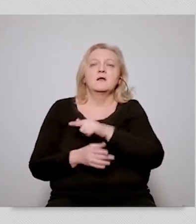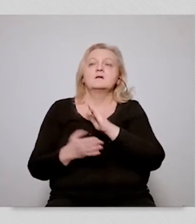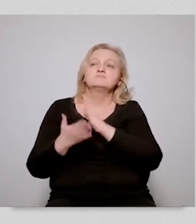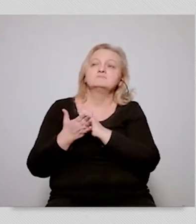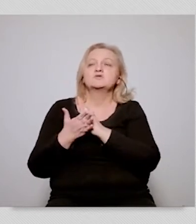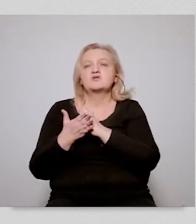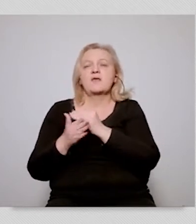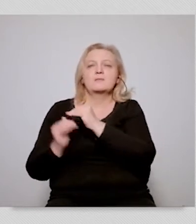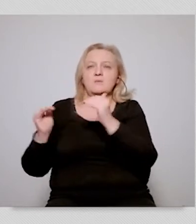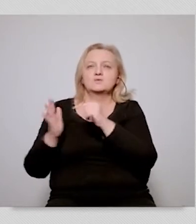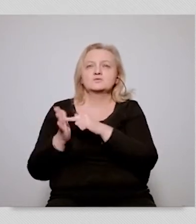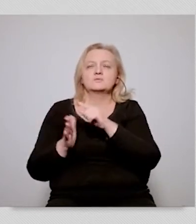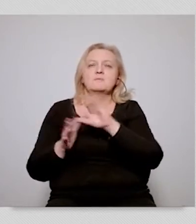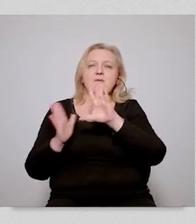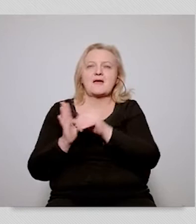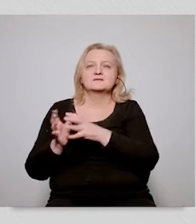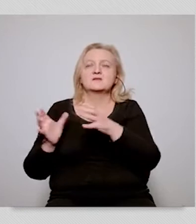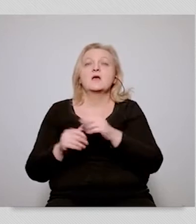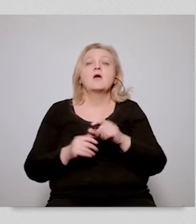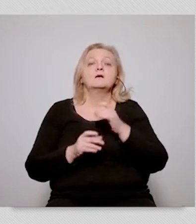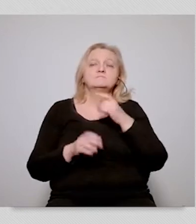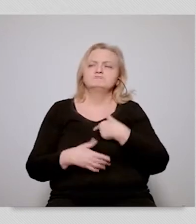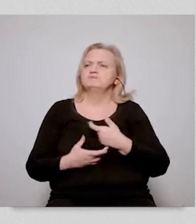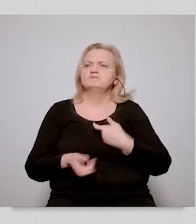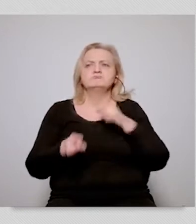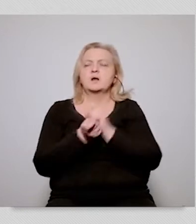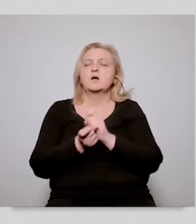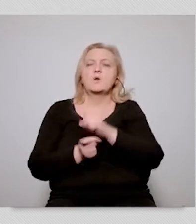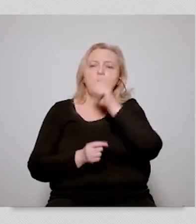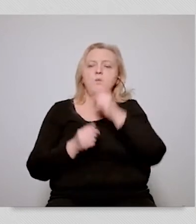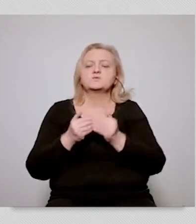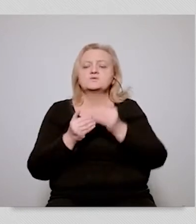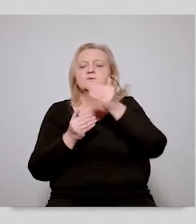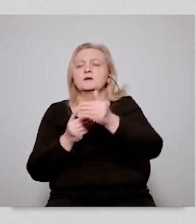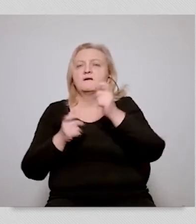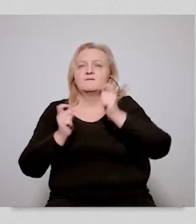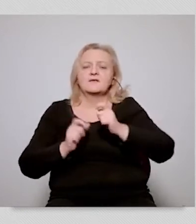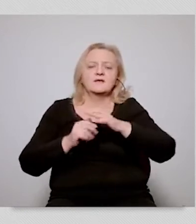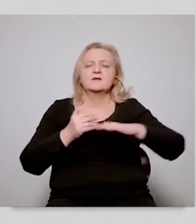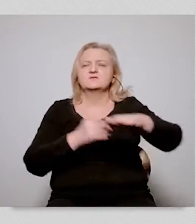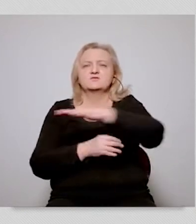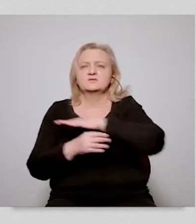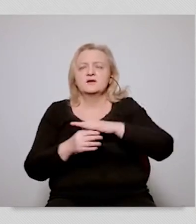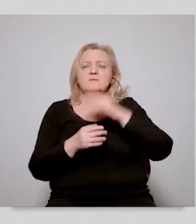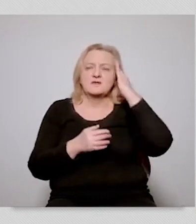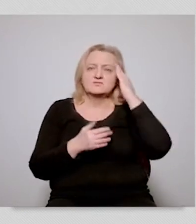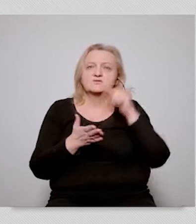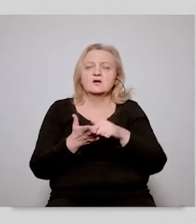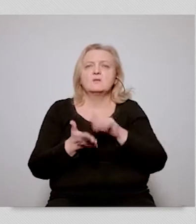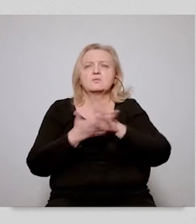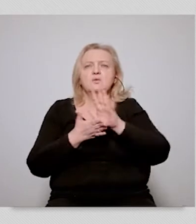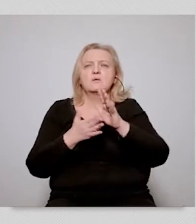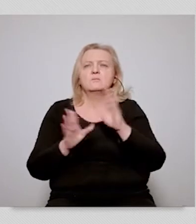średniej wielkomiejskiej jest oskarżanie mieszkańców przedmieści, wsi, zanieczyszczenie powietrza, no bo ci tam, prawda,